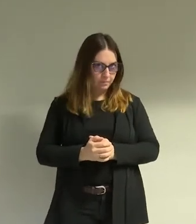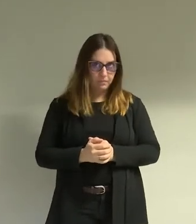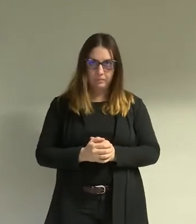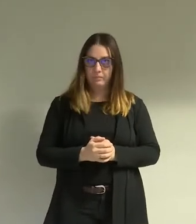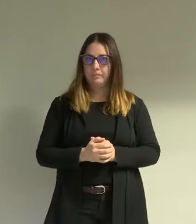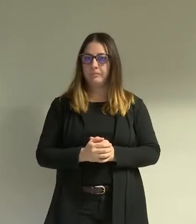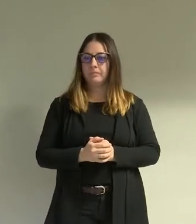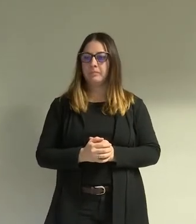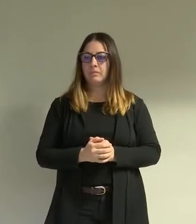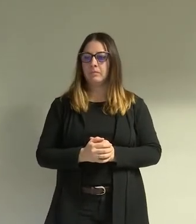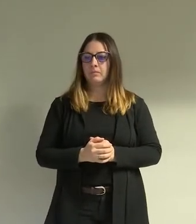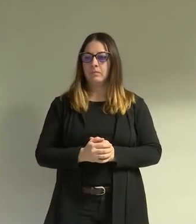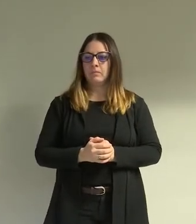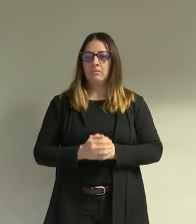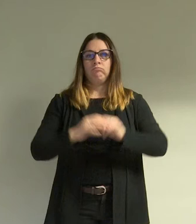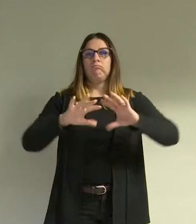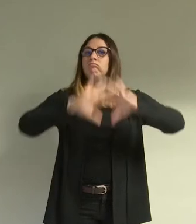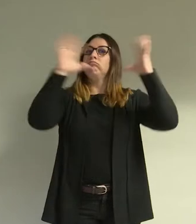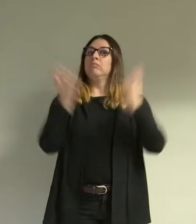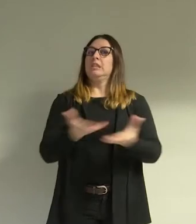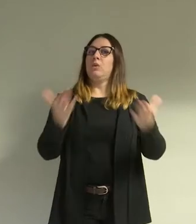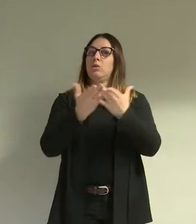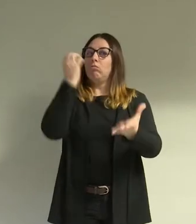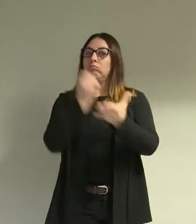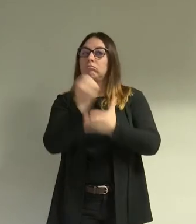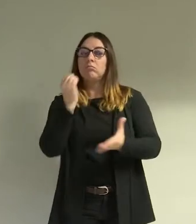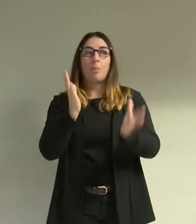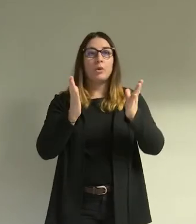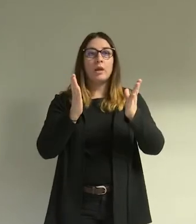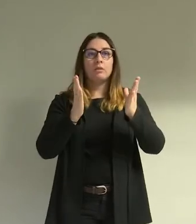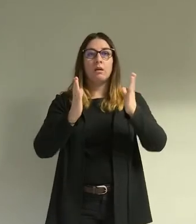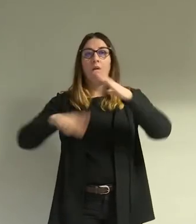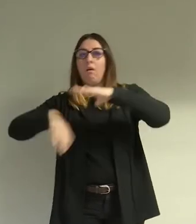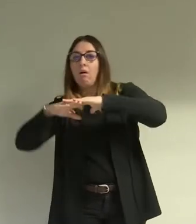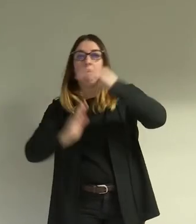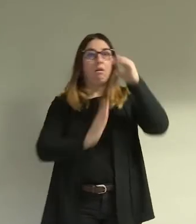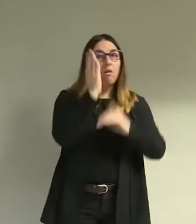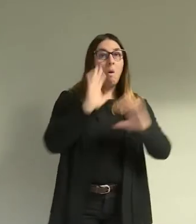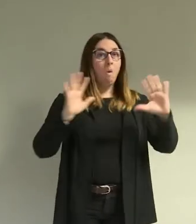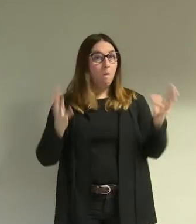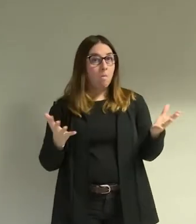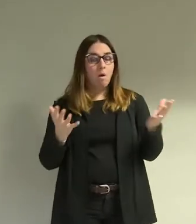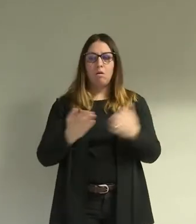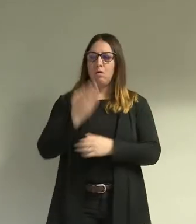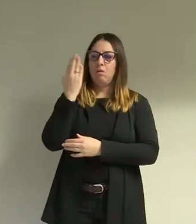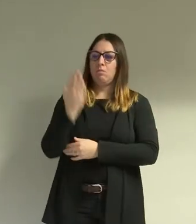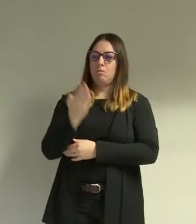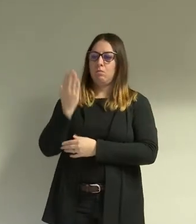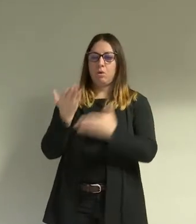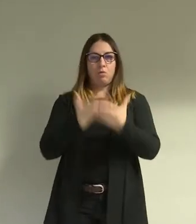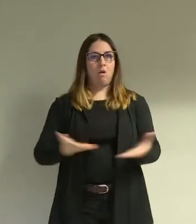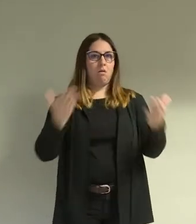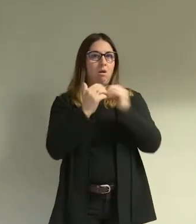pour prendre acte de l'état actuel des choses des éventuels dépassements et des insuffisances s'agit d'établir cet état de le